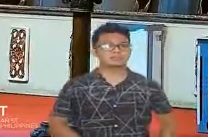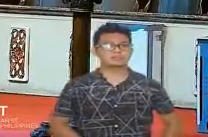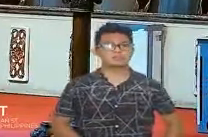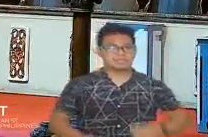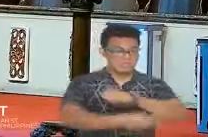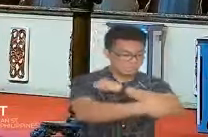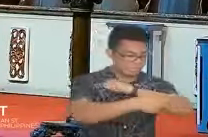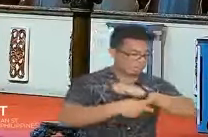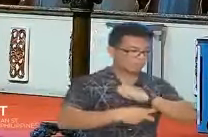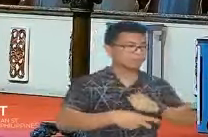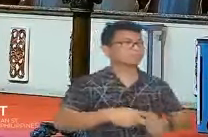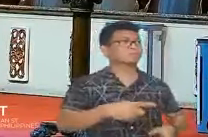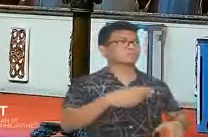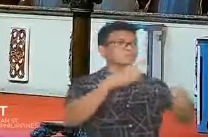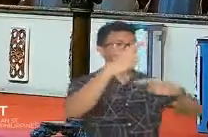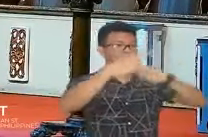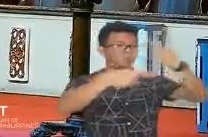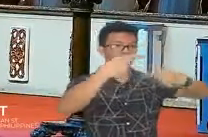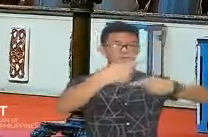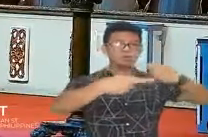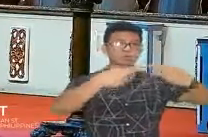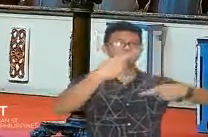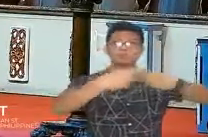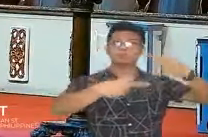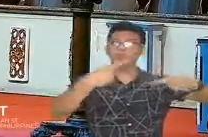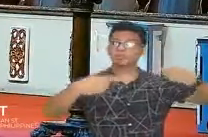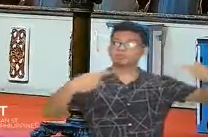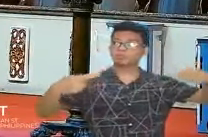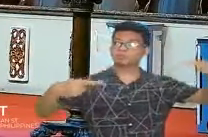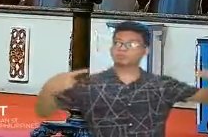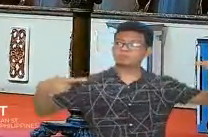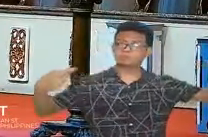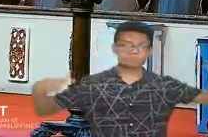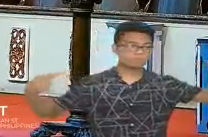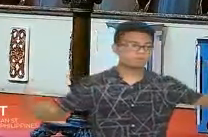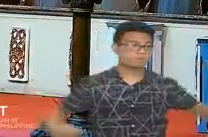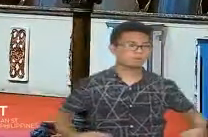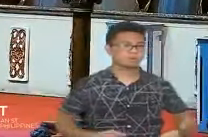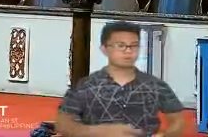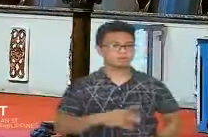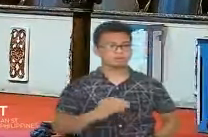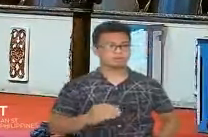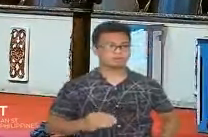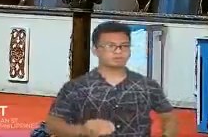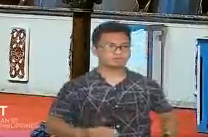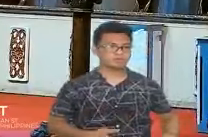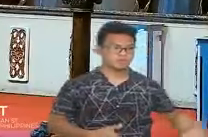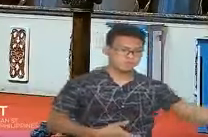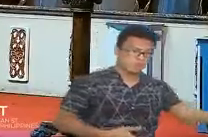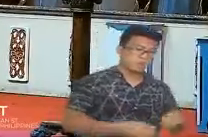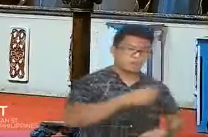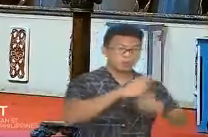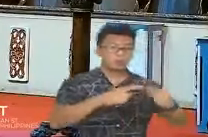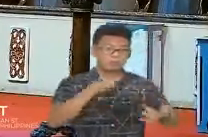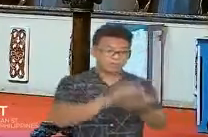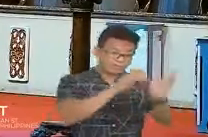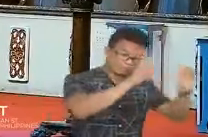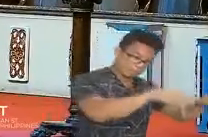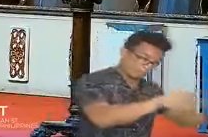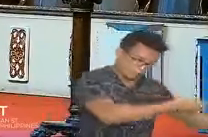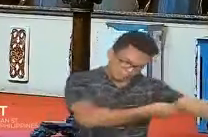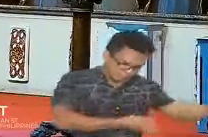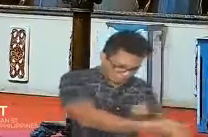Kaya wa mo niya kuha ang kabaw, PC naman. Pero gi-accuse siya nga nangawat o kabaw. May